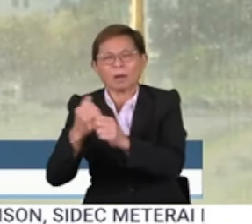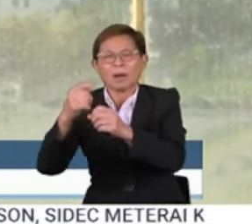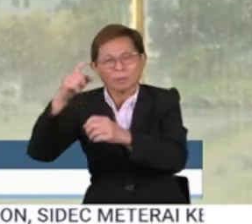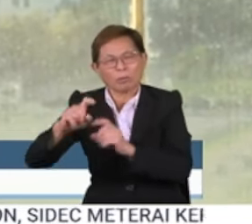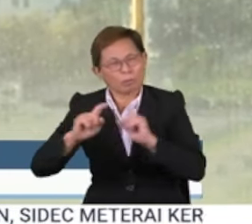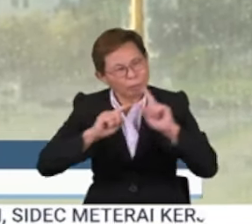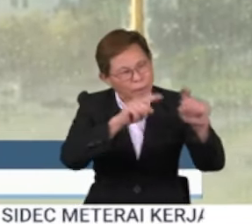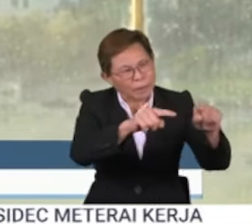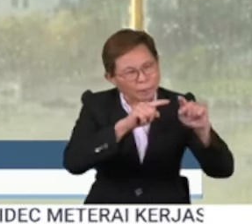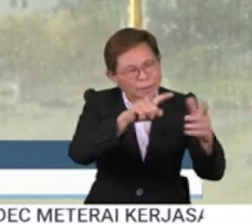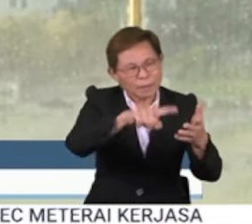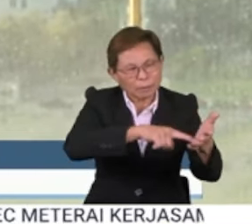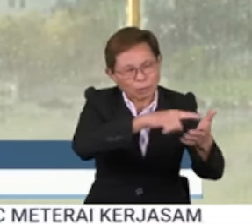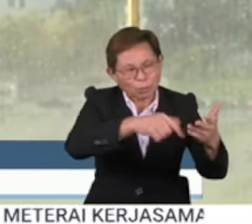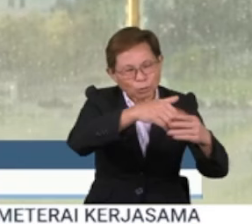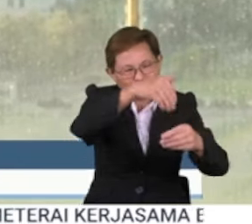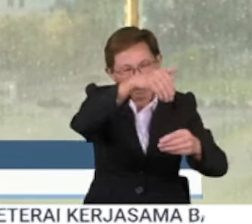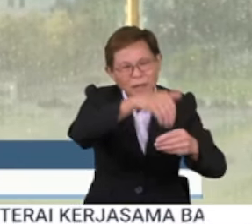kita sebagai warga negara.